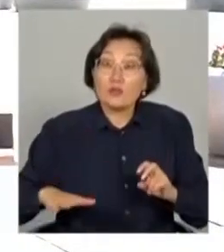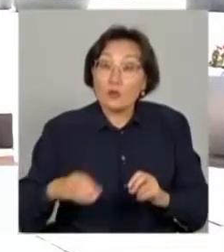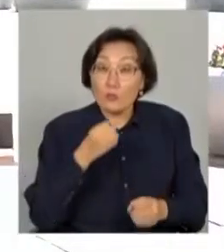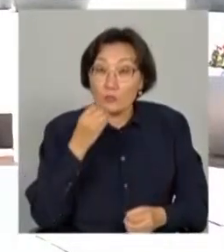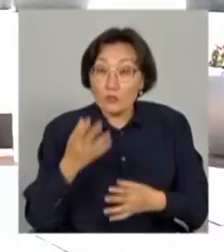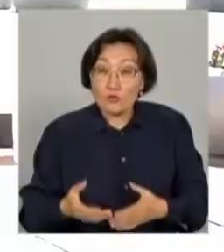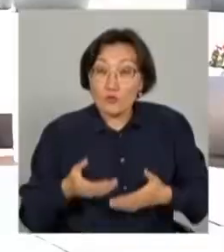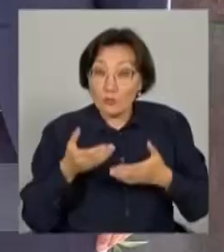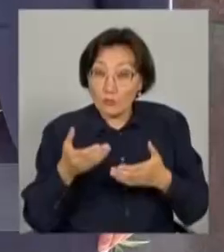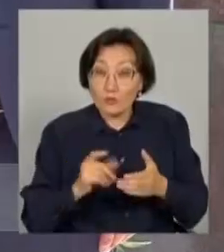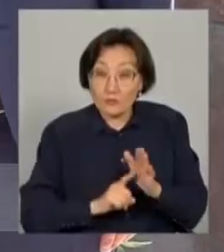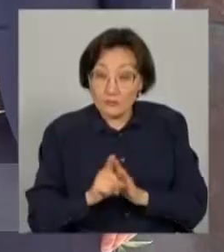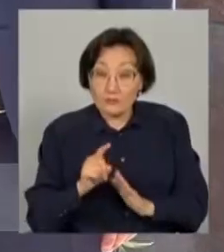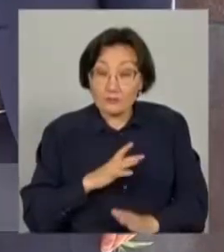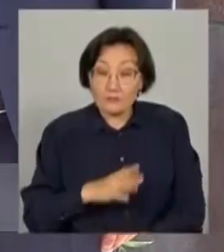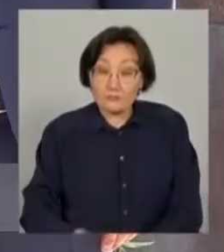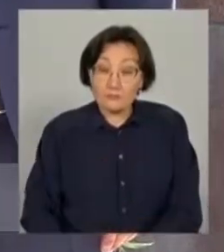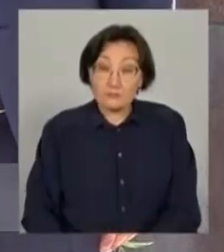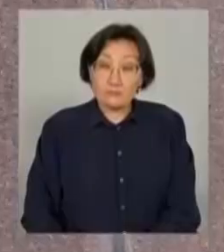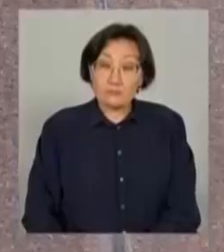шоғын қоюдан басталды.